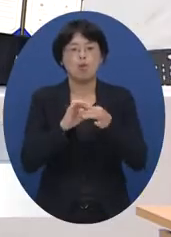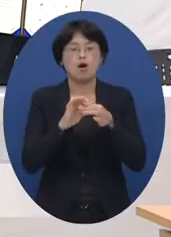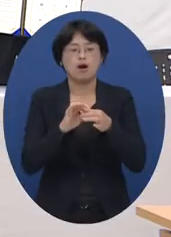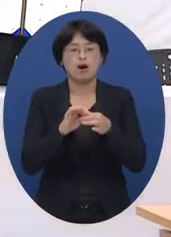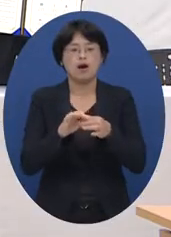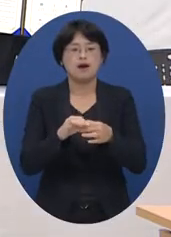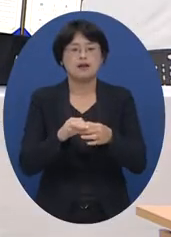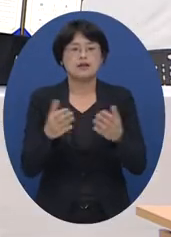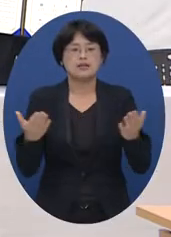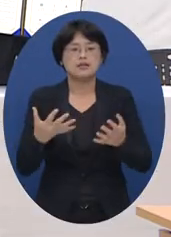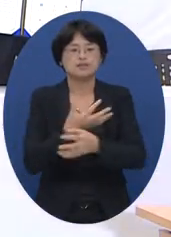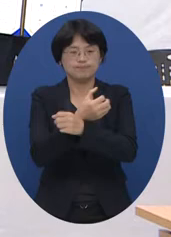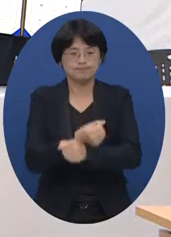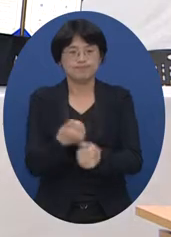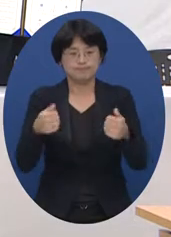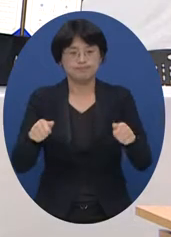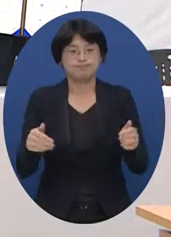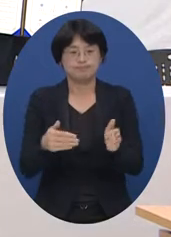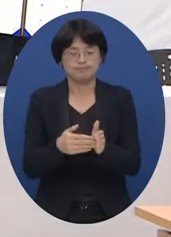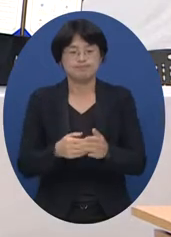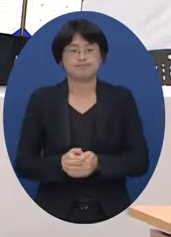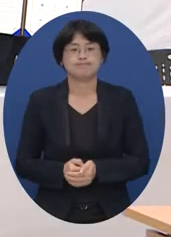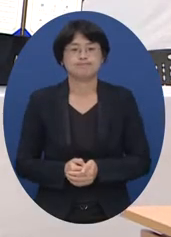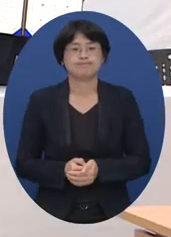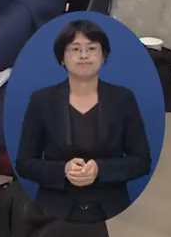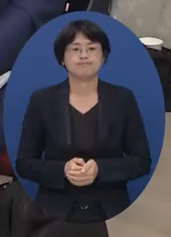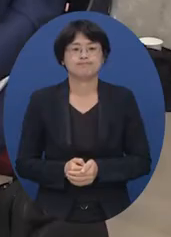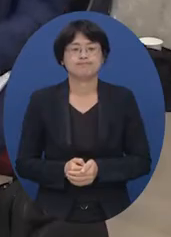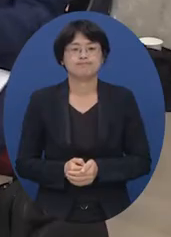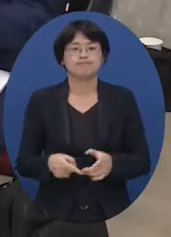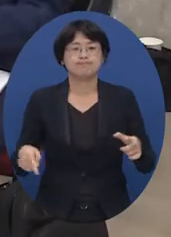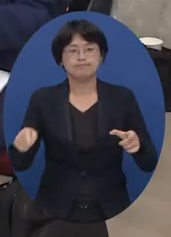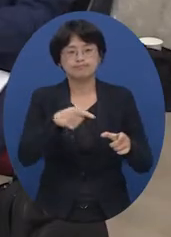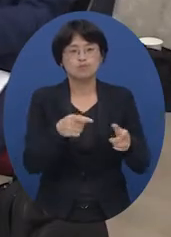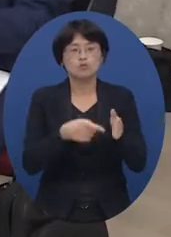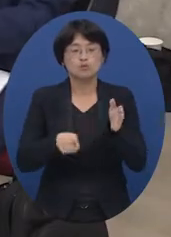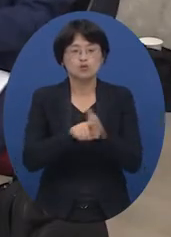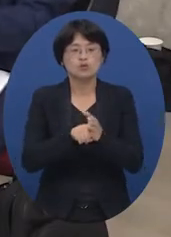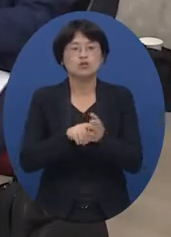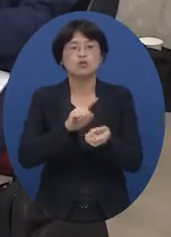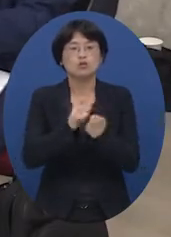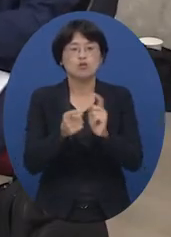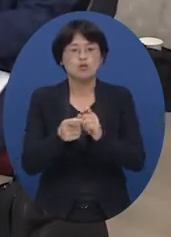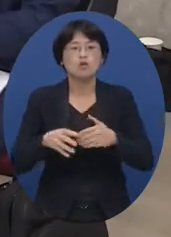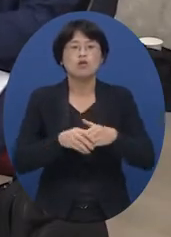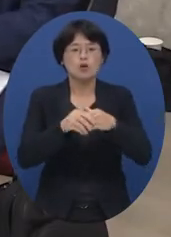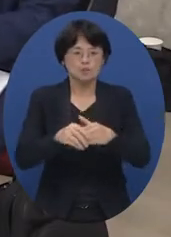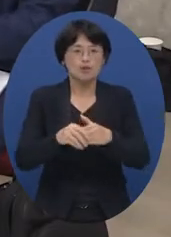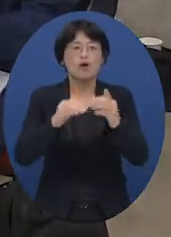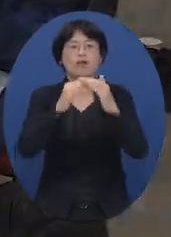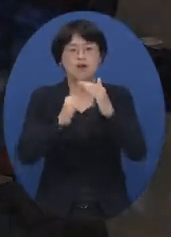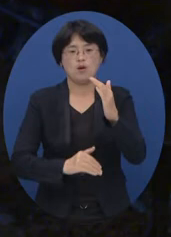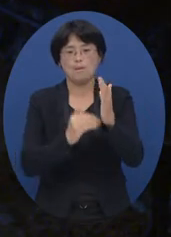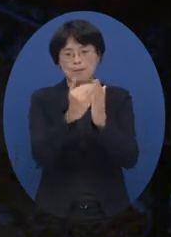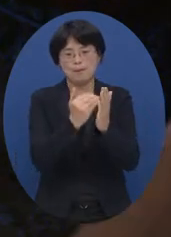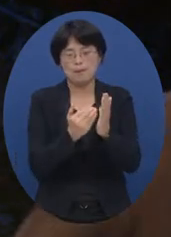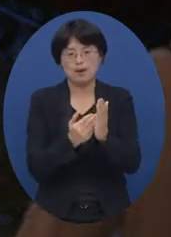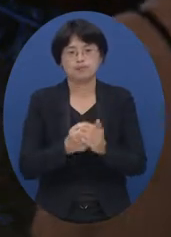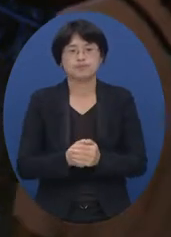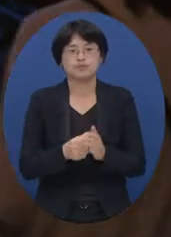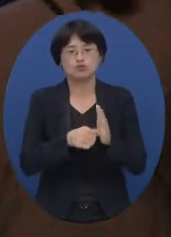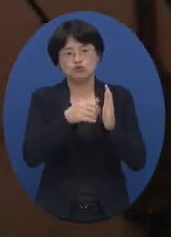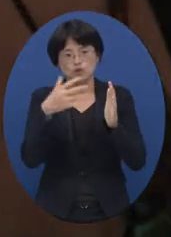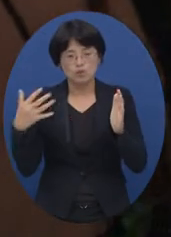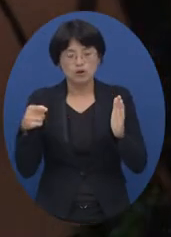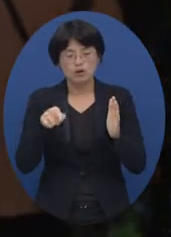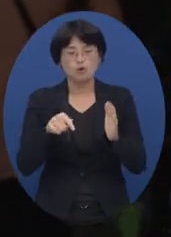협약을 체결했습니다. 경기 서부 지역 문화관광 벨트 조성을 위해 협력하겠다는 내용이 중심입니다. 유명